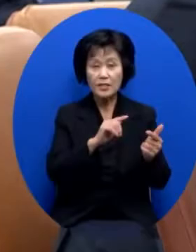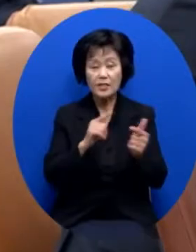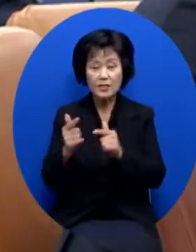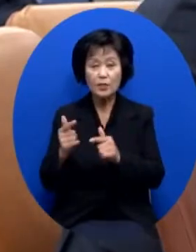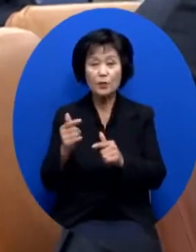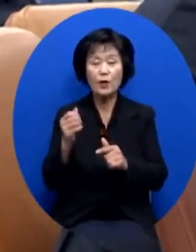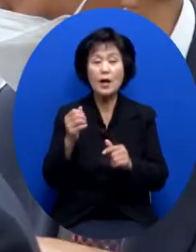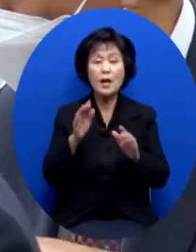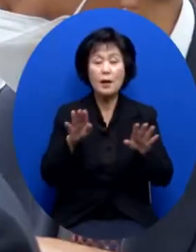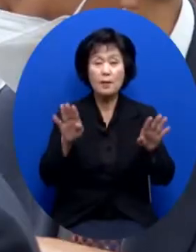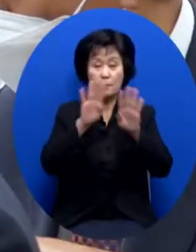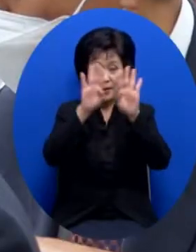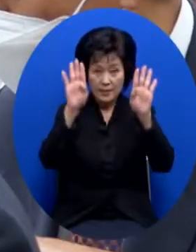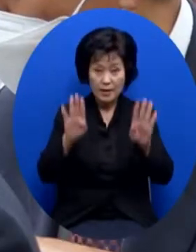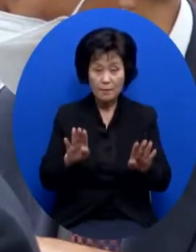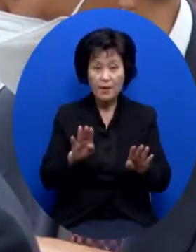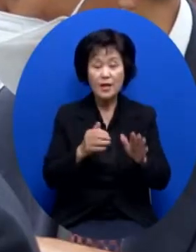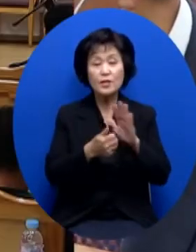위해 기도했습니다.